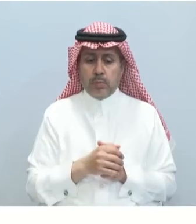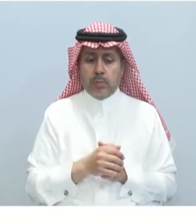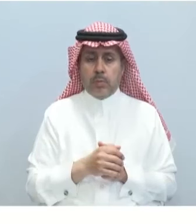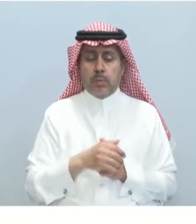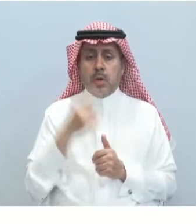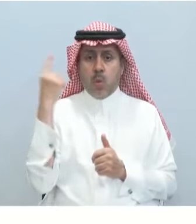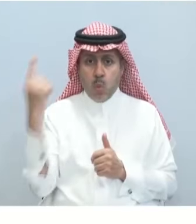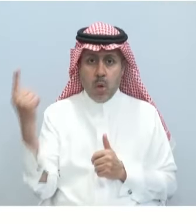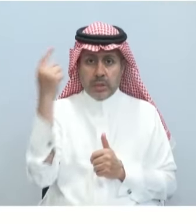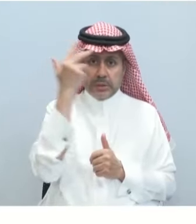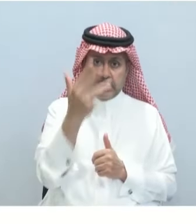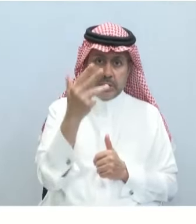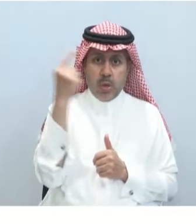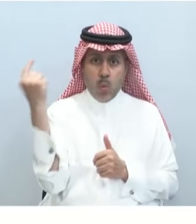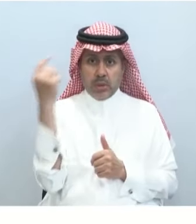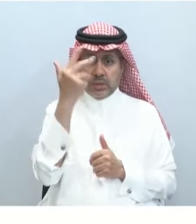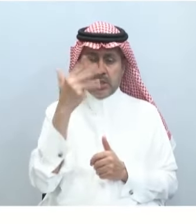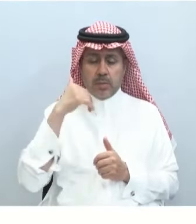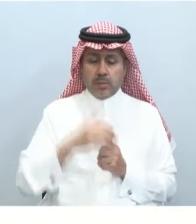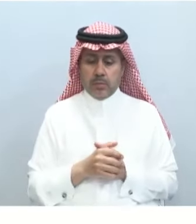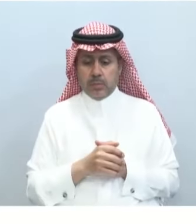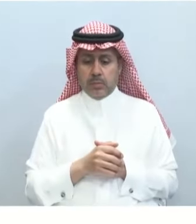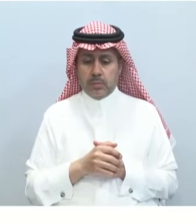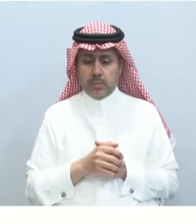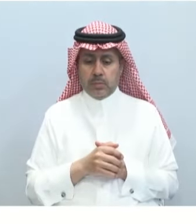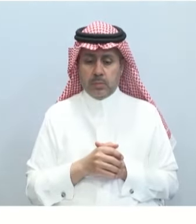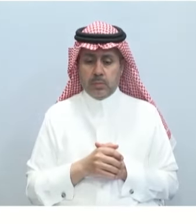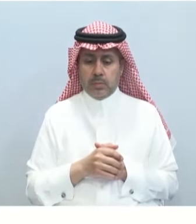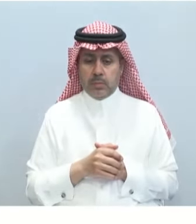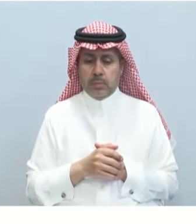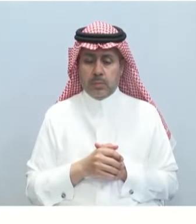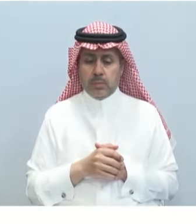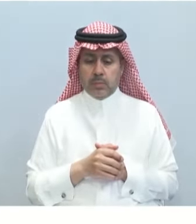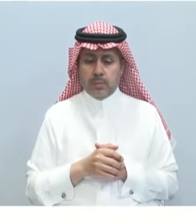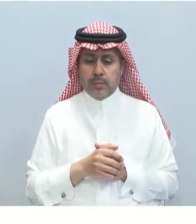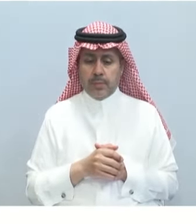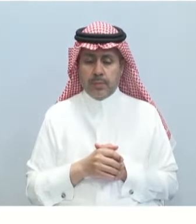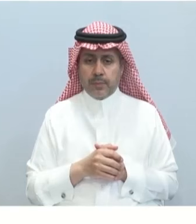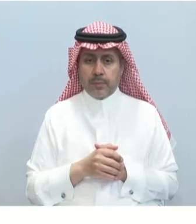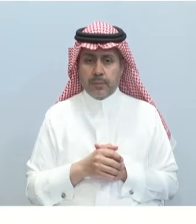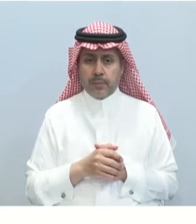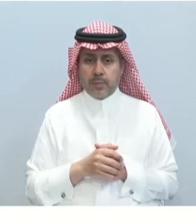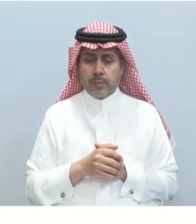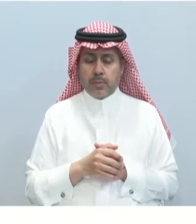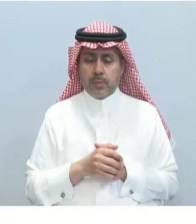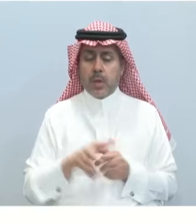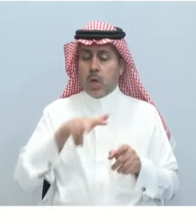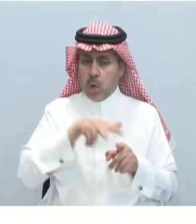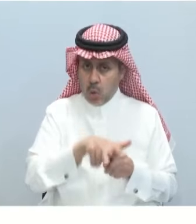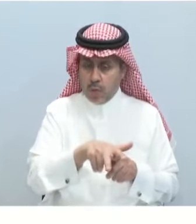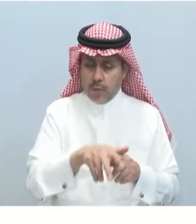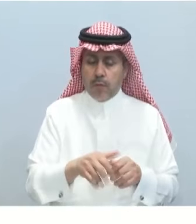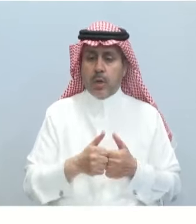الاسري عبر الرقم 919 هذا هو المركز المنوط بتلقي